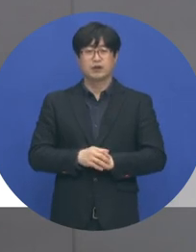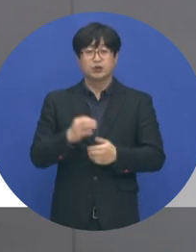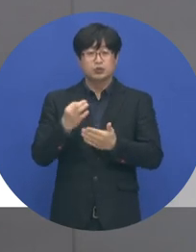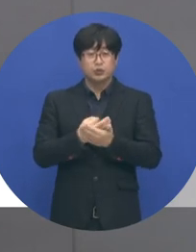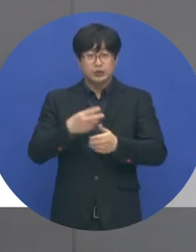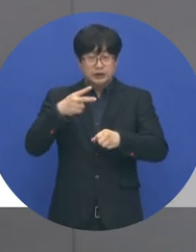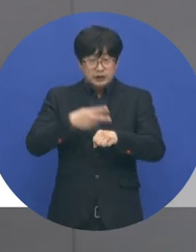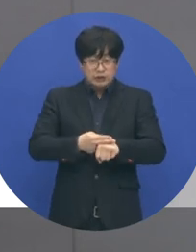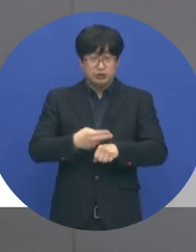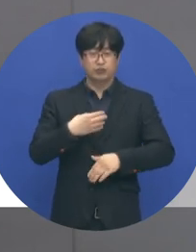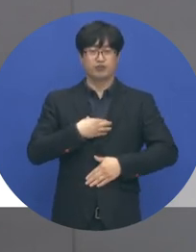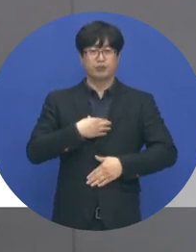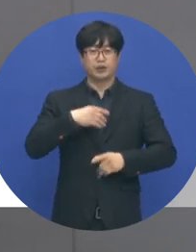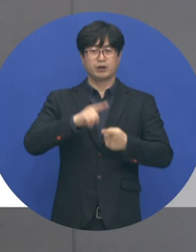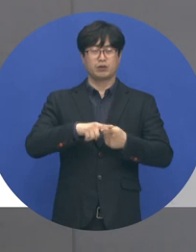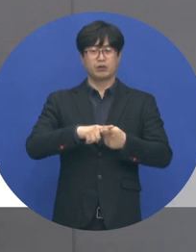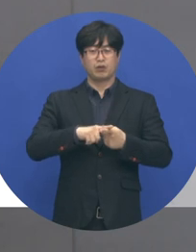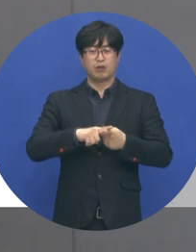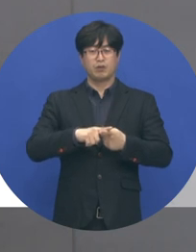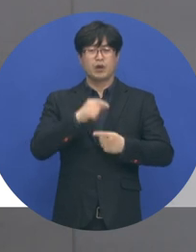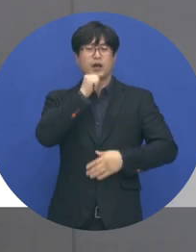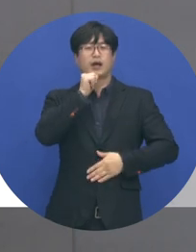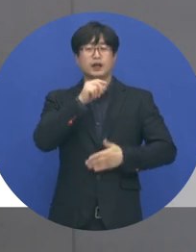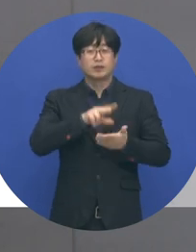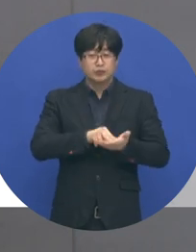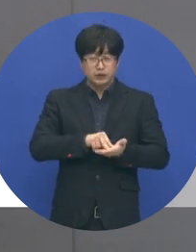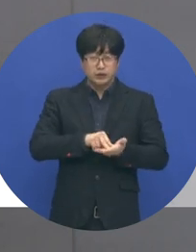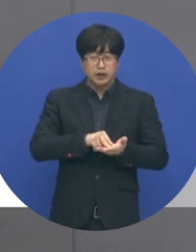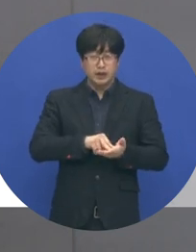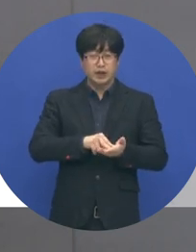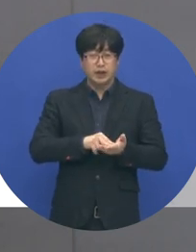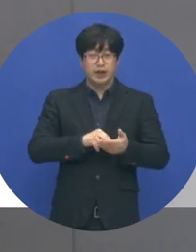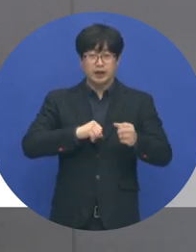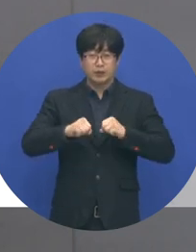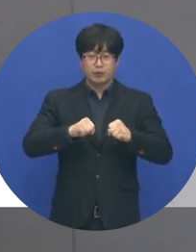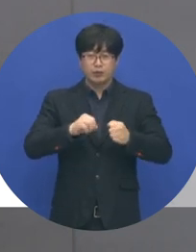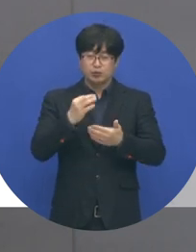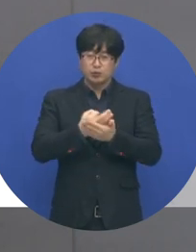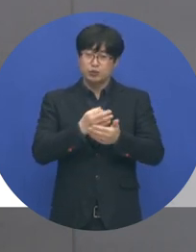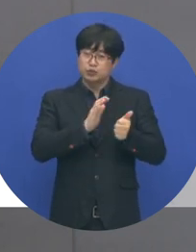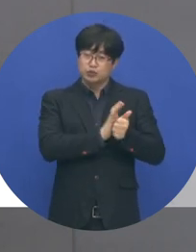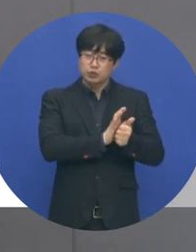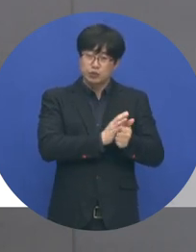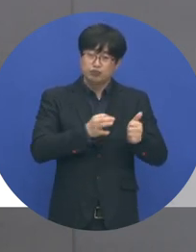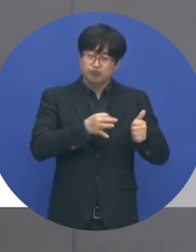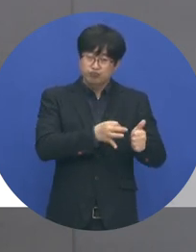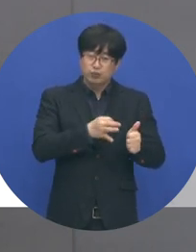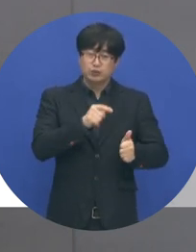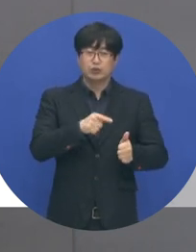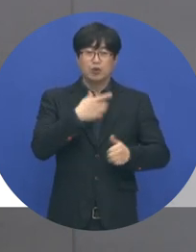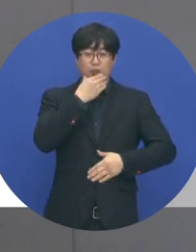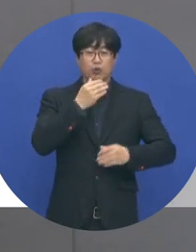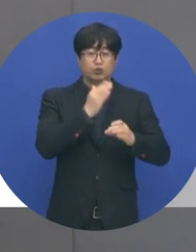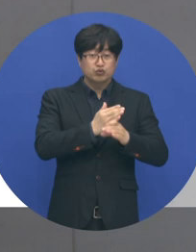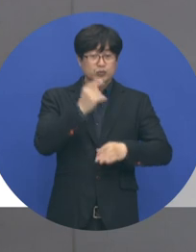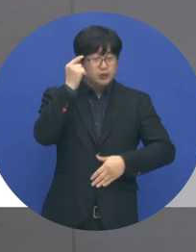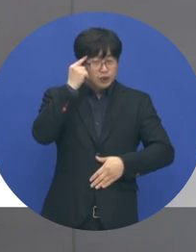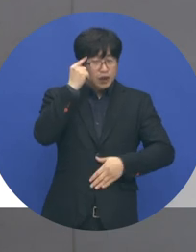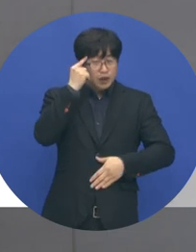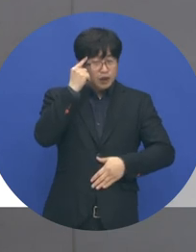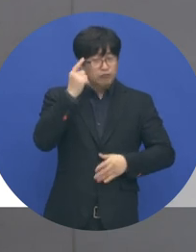소득의 단절의 위험에 대해서 어떤 그 빈곤 문제를 대응하는 소득 지원 이게 이제 복지의